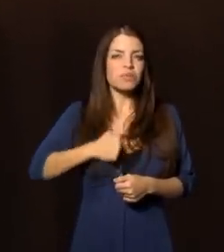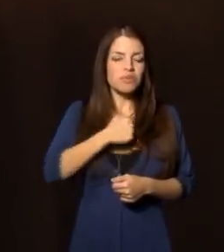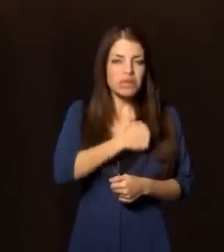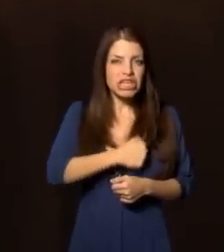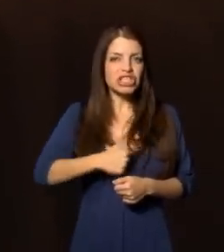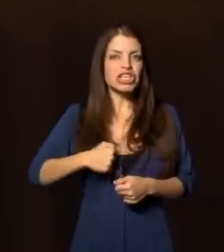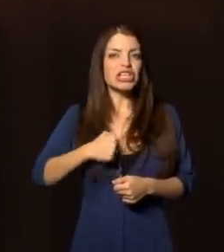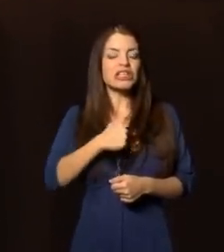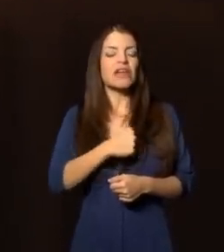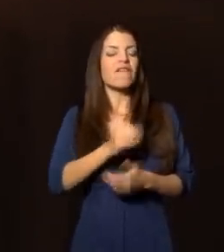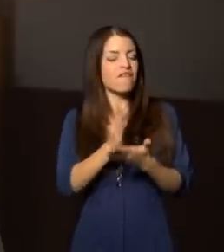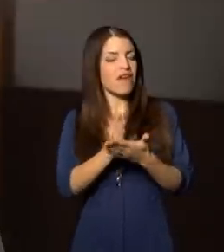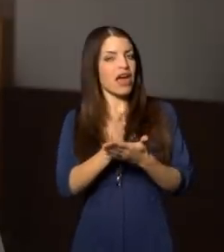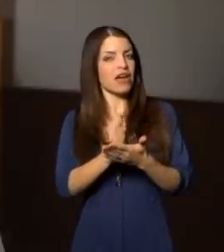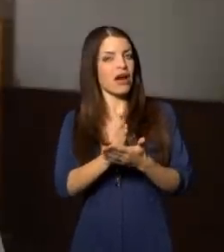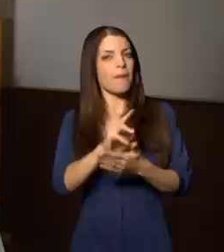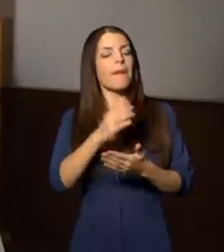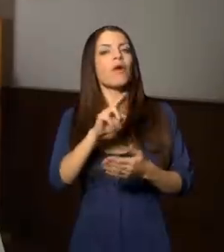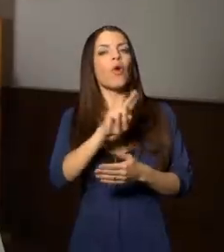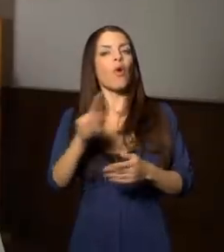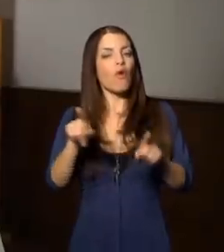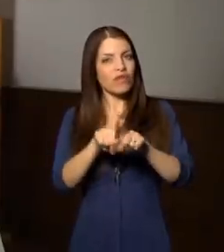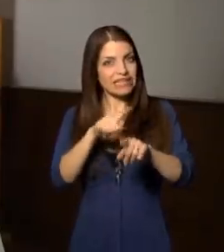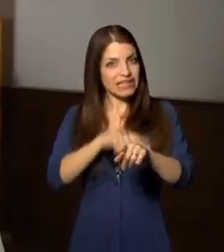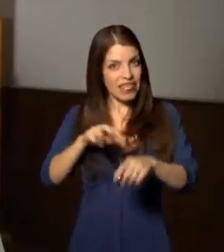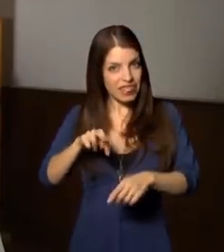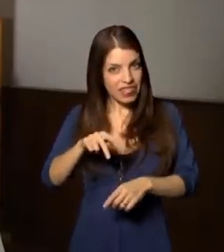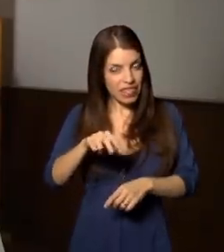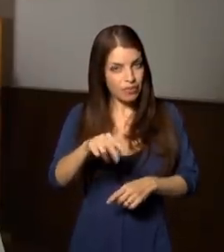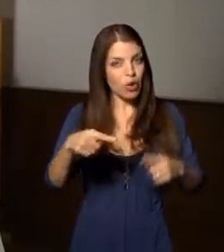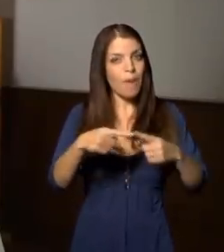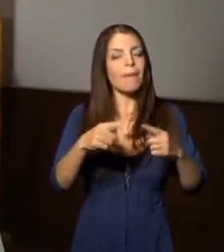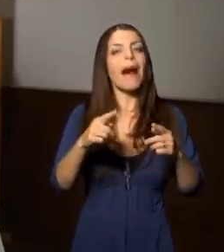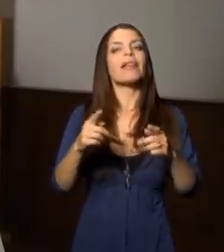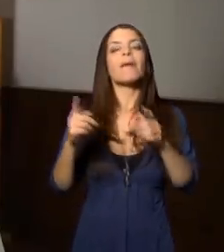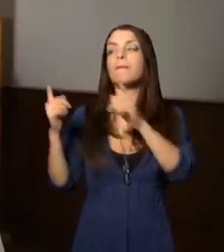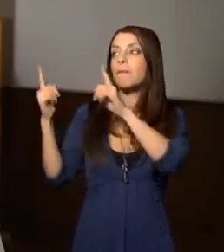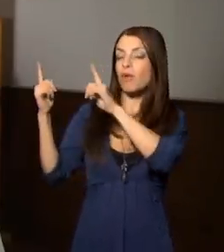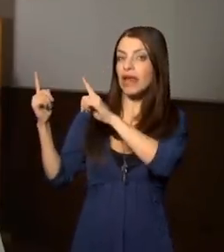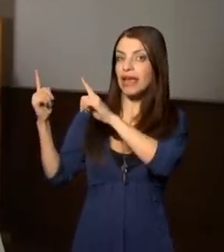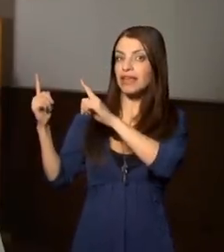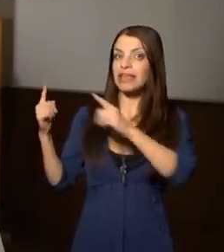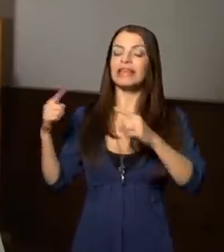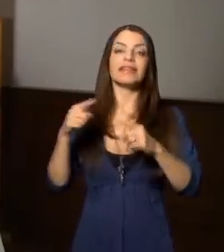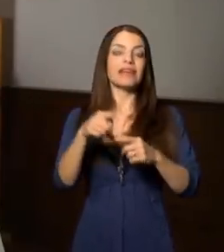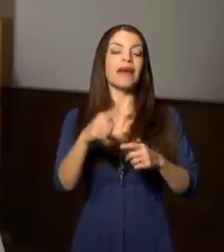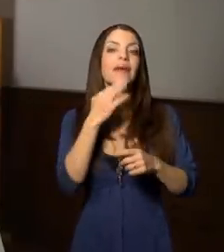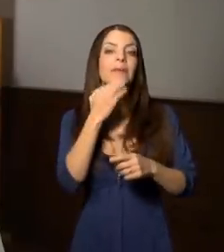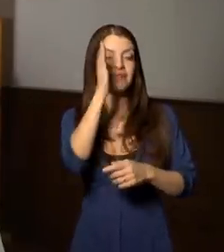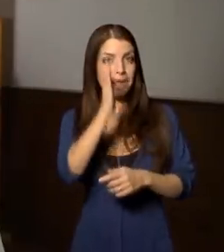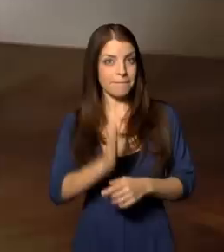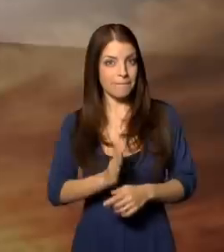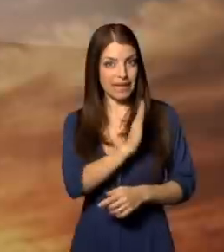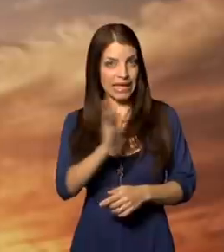sinċira waqt li nimxu fit-triq tal-Mulej li waslitu sal-mewt tas-salib qabel ma qam